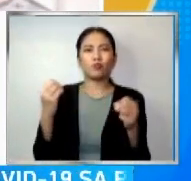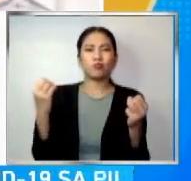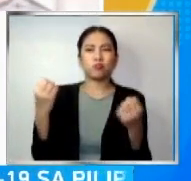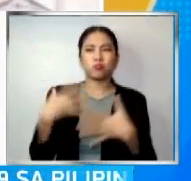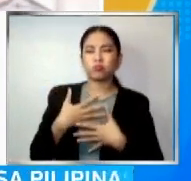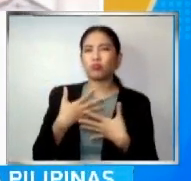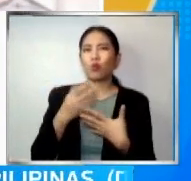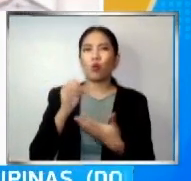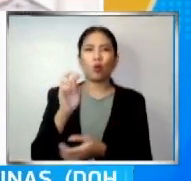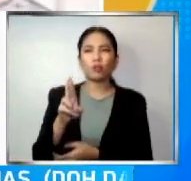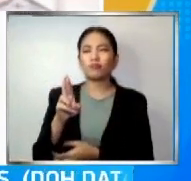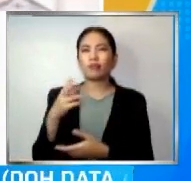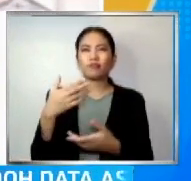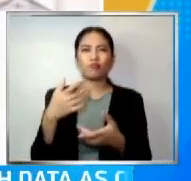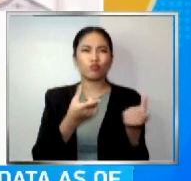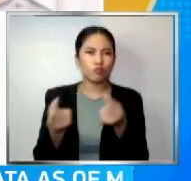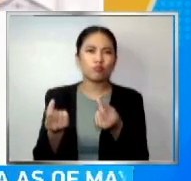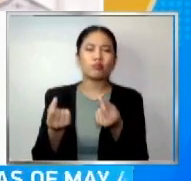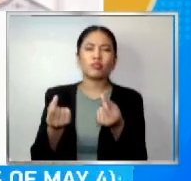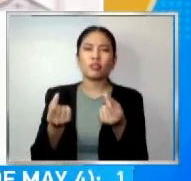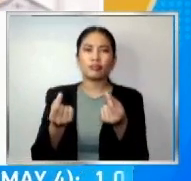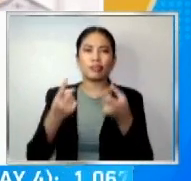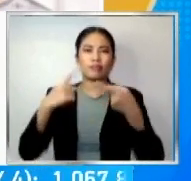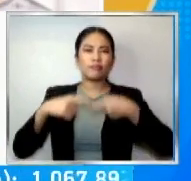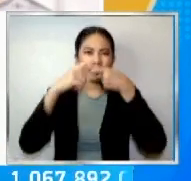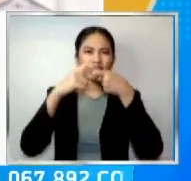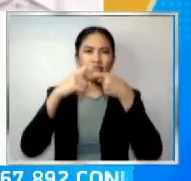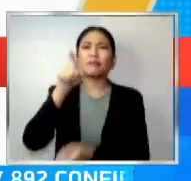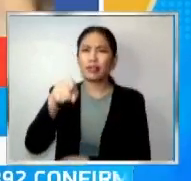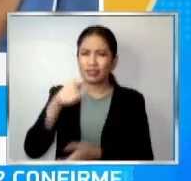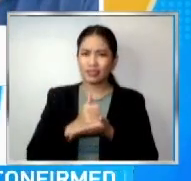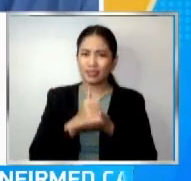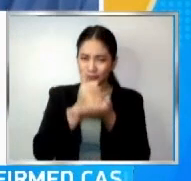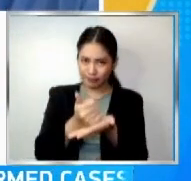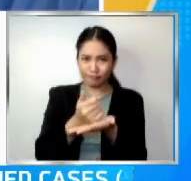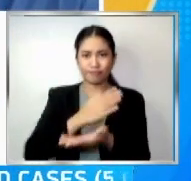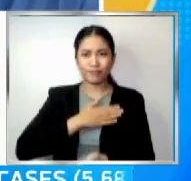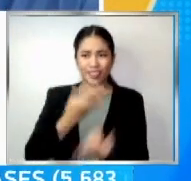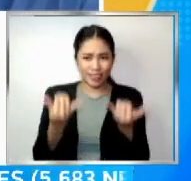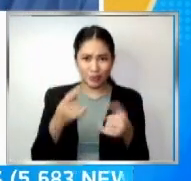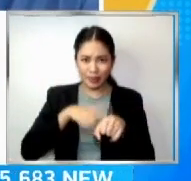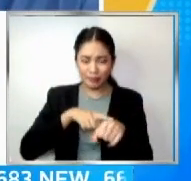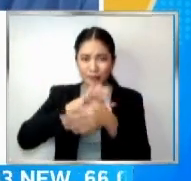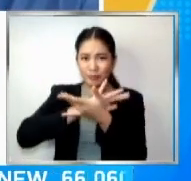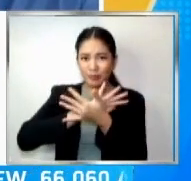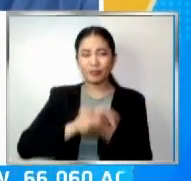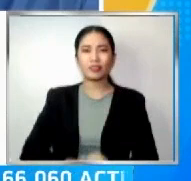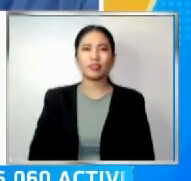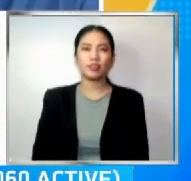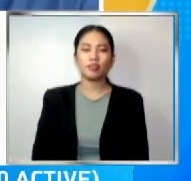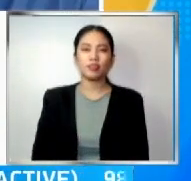sa pagkos eh, dapat na magtulungan tayo, di ba? Itong pandemya. Dahil sa sobrang sama ng loob ng ating mga